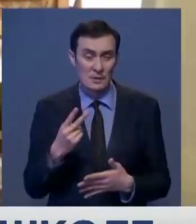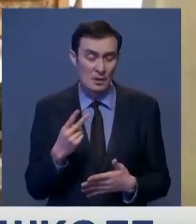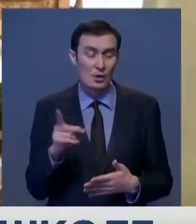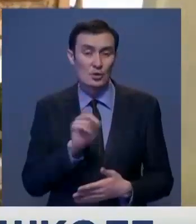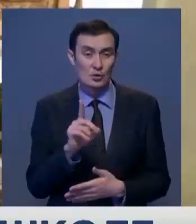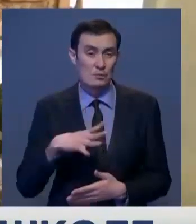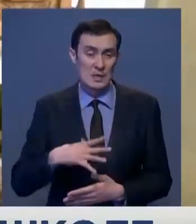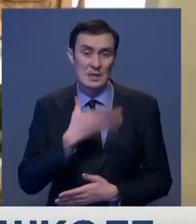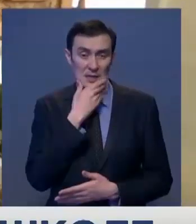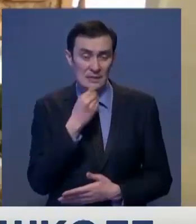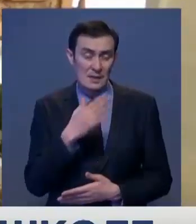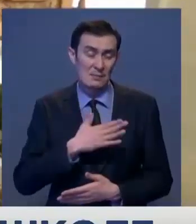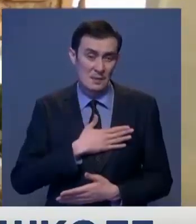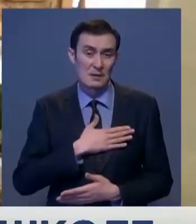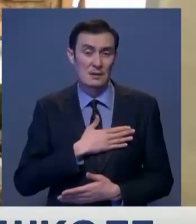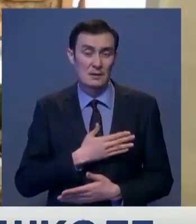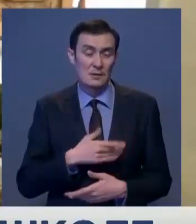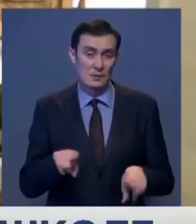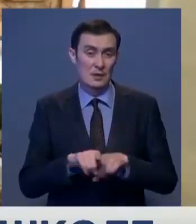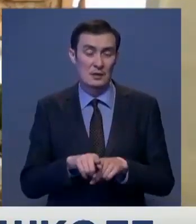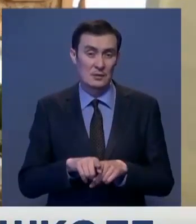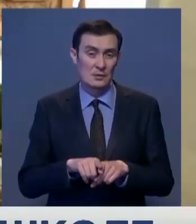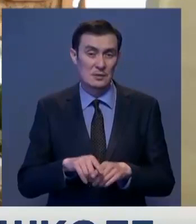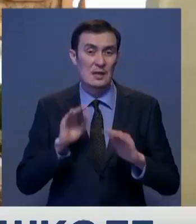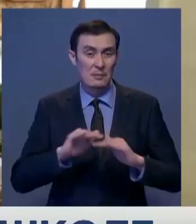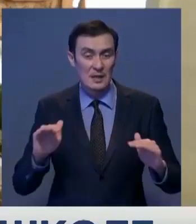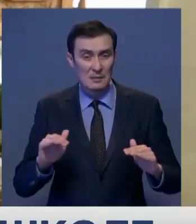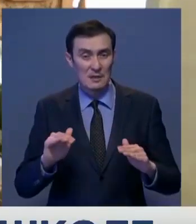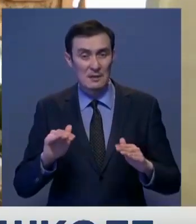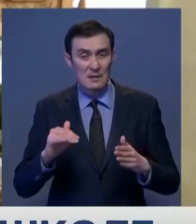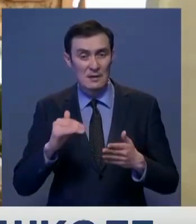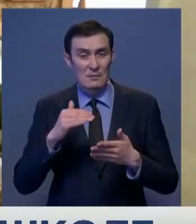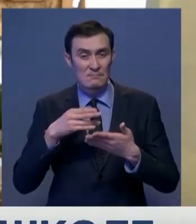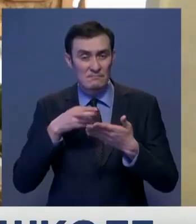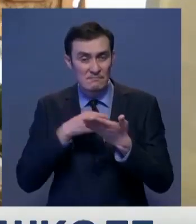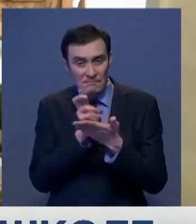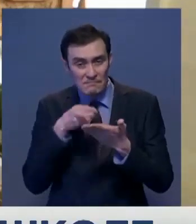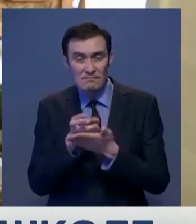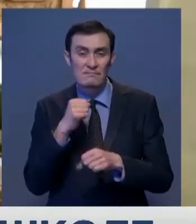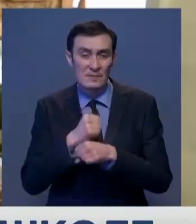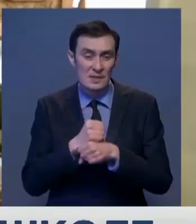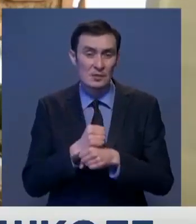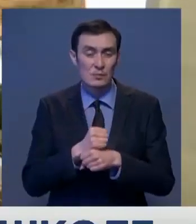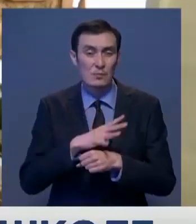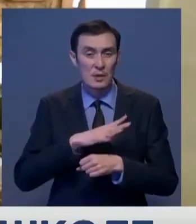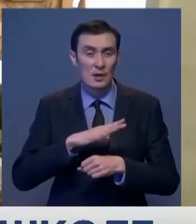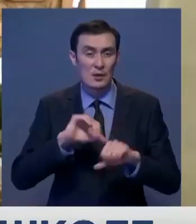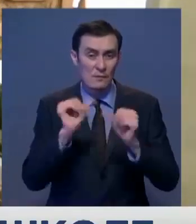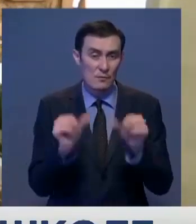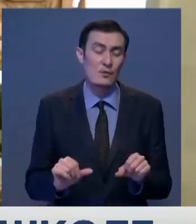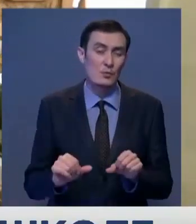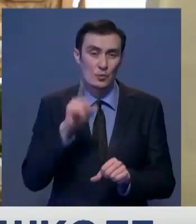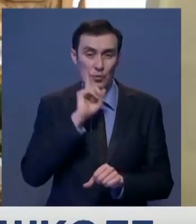Чтобы красивее было, мы с учениками вырезали для ручки